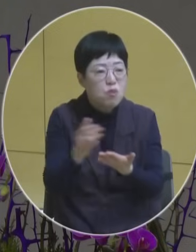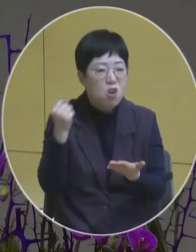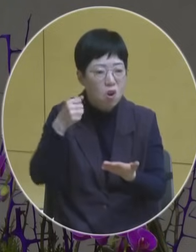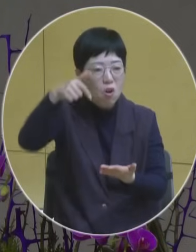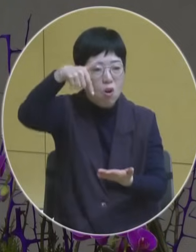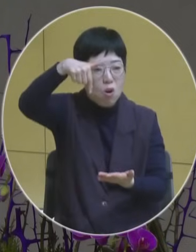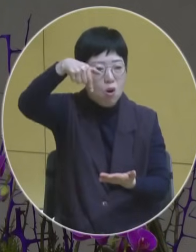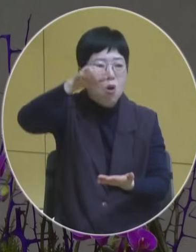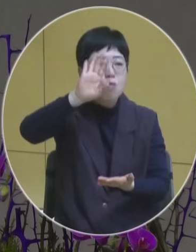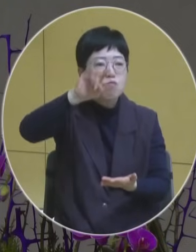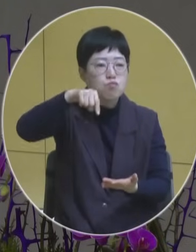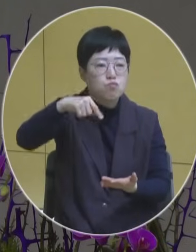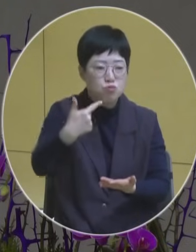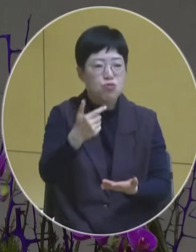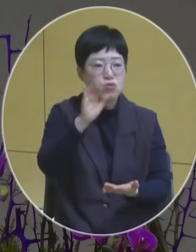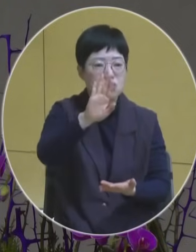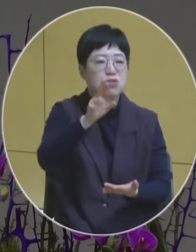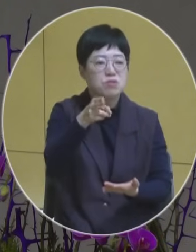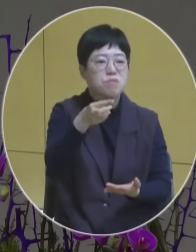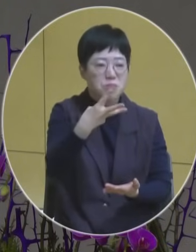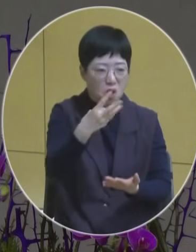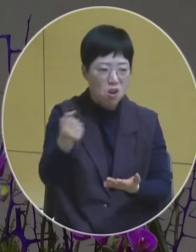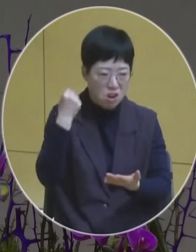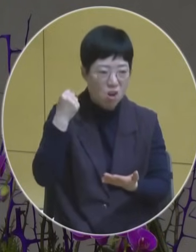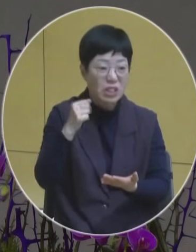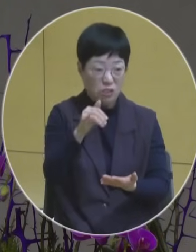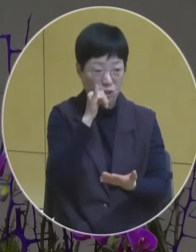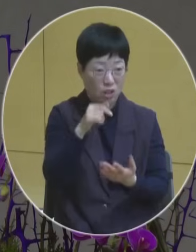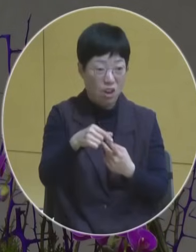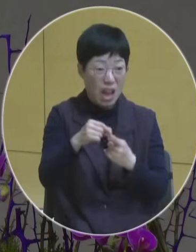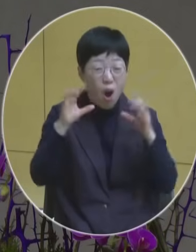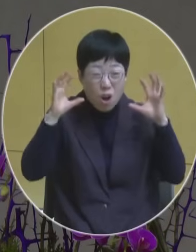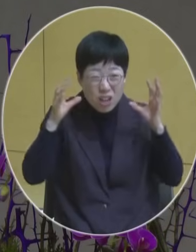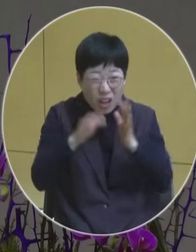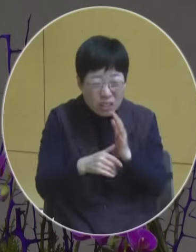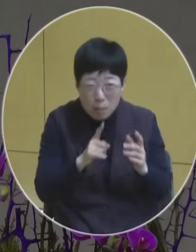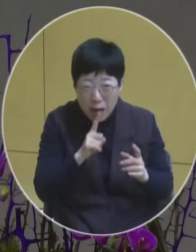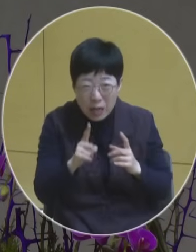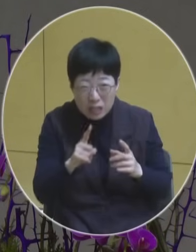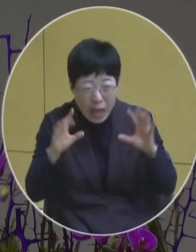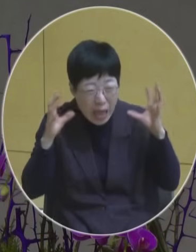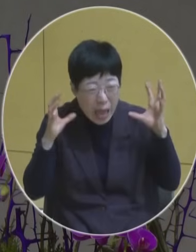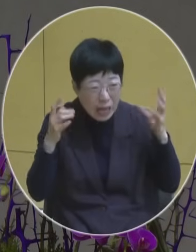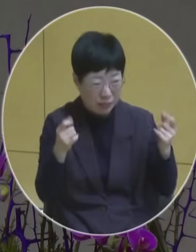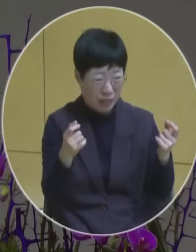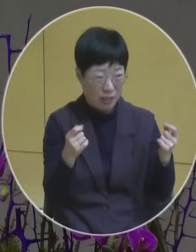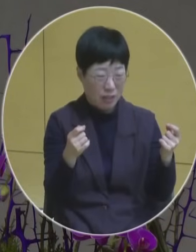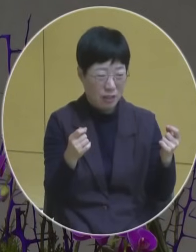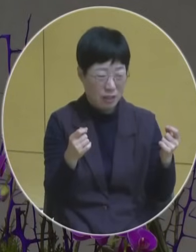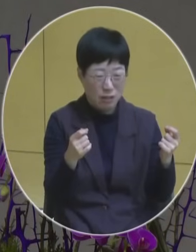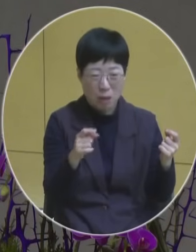생겨요. 그래서 성경이 그랬잖아요. 우리는 어렸을 때 말하는 것이 어린아이와 같다가 말하는 게 어린아이 같아.